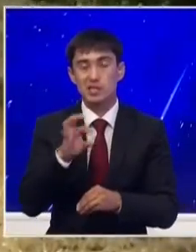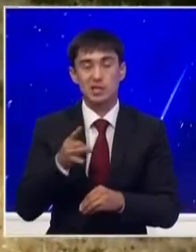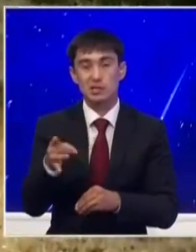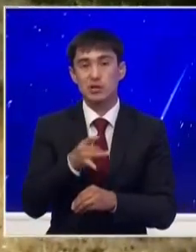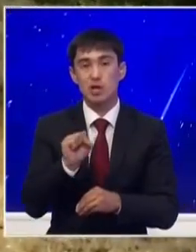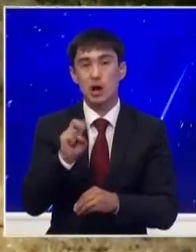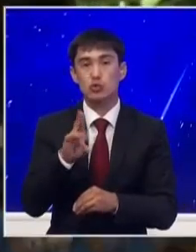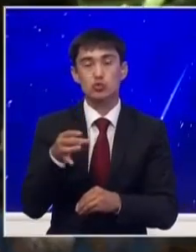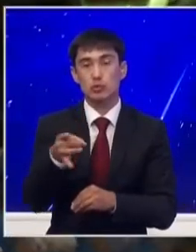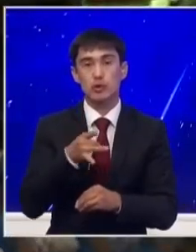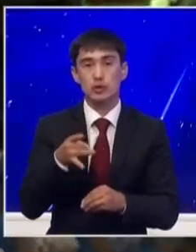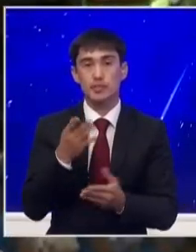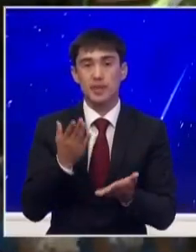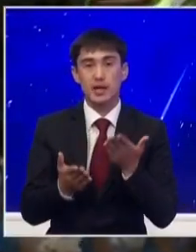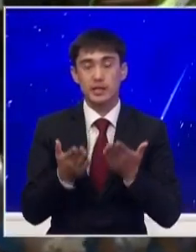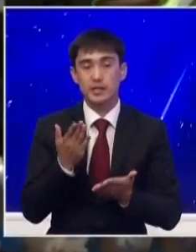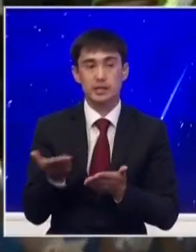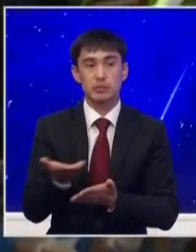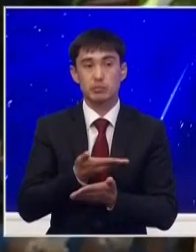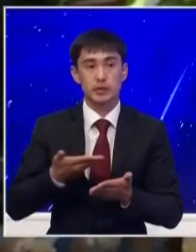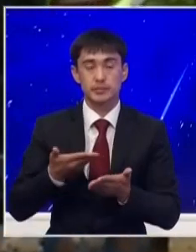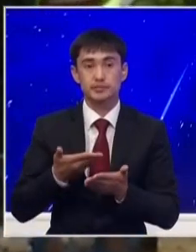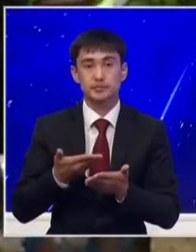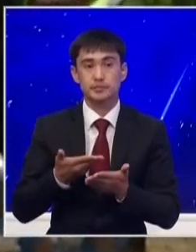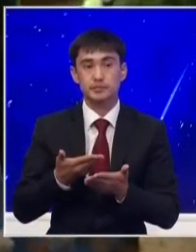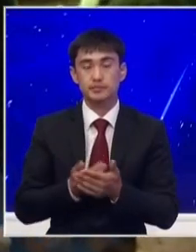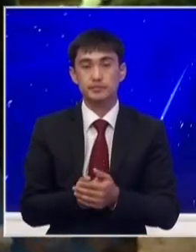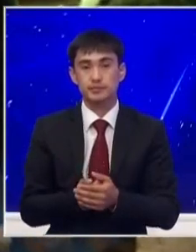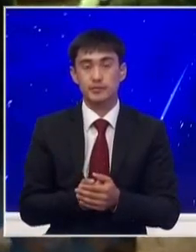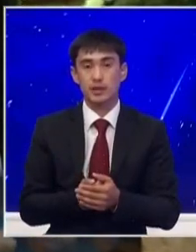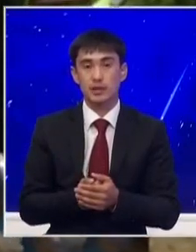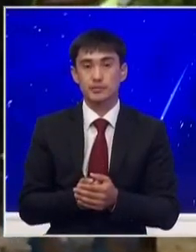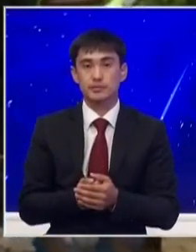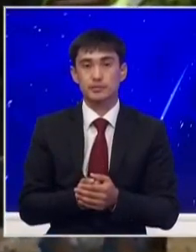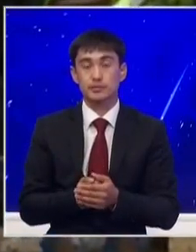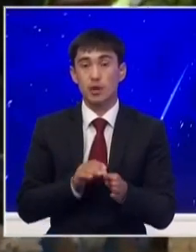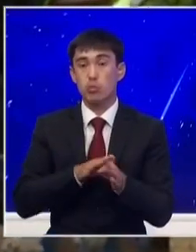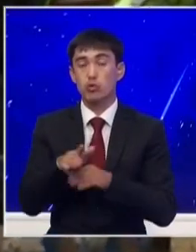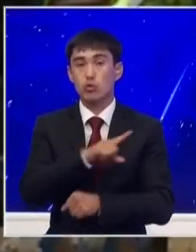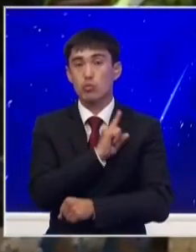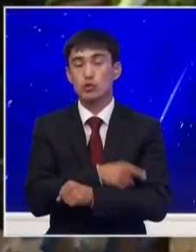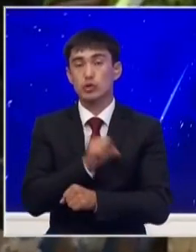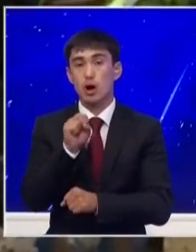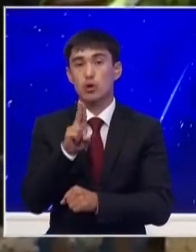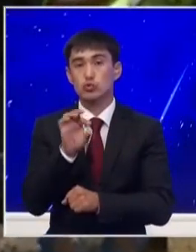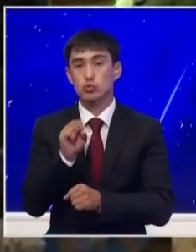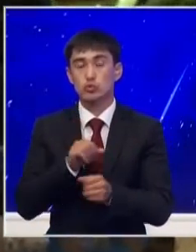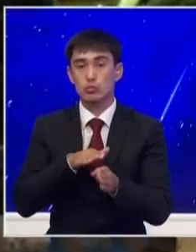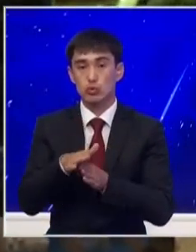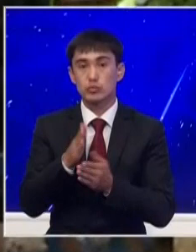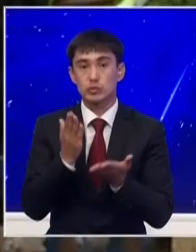районе и в Аксузском. Если мы загружаем на полную мощность Аксузский сахарный завод,